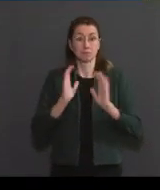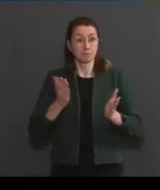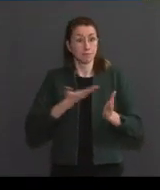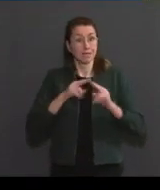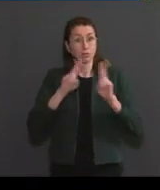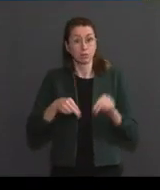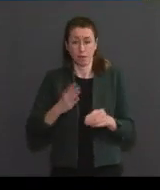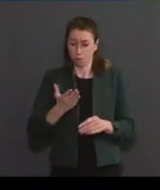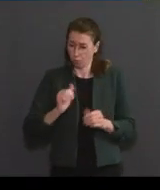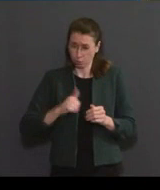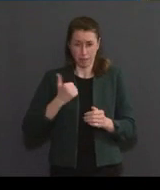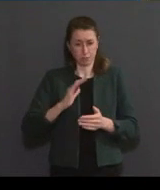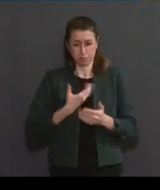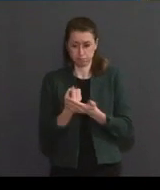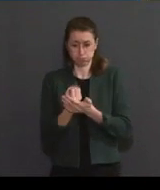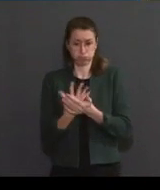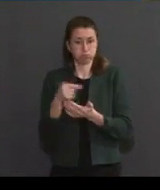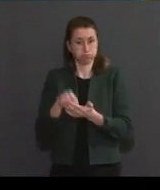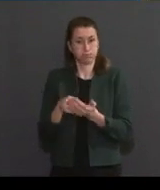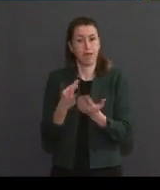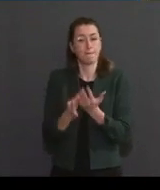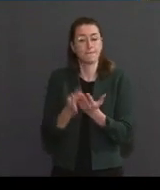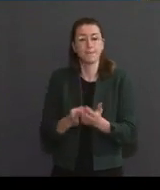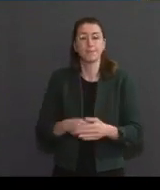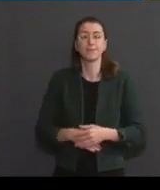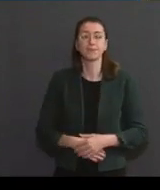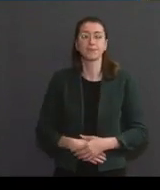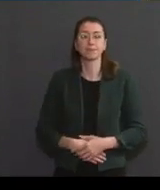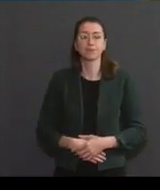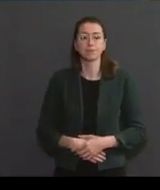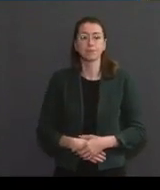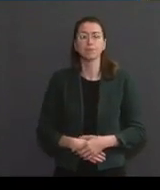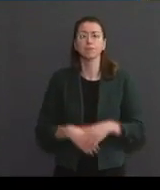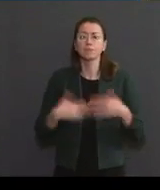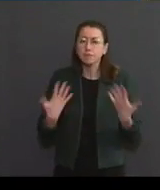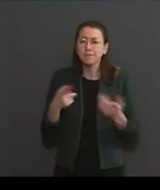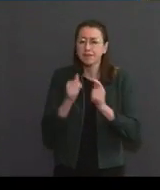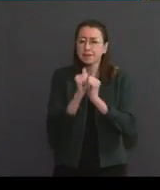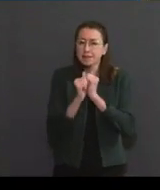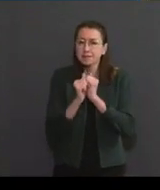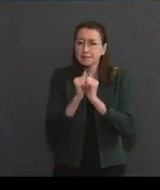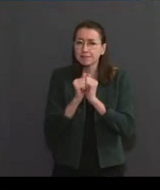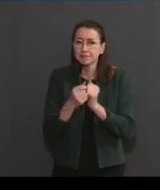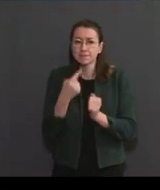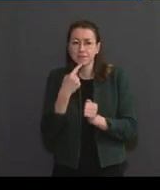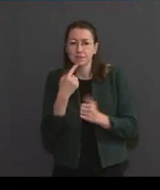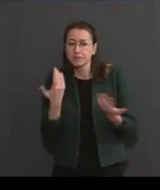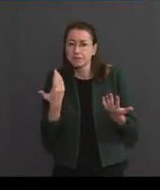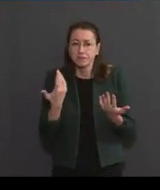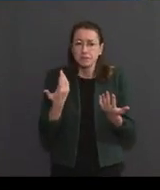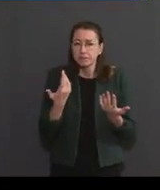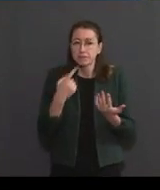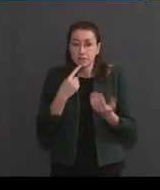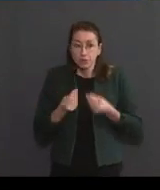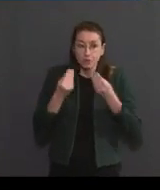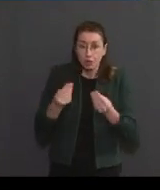Rappelons que le test n'est pas une assurance tout risque. Le test est simplement une aide pour sortir de quarantaine plus